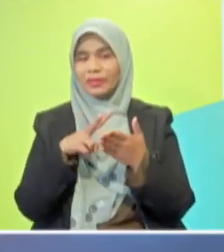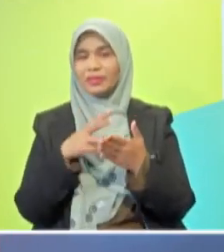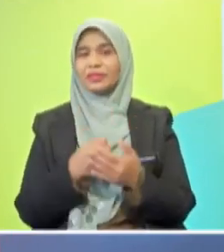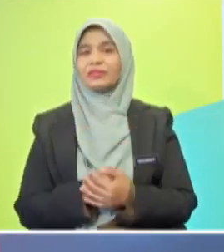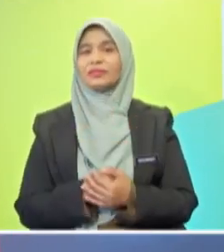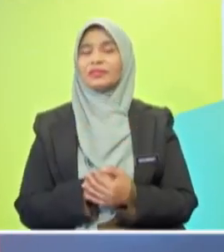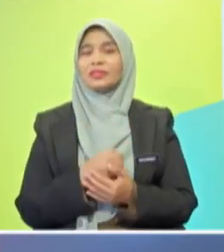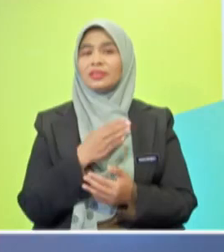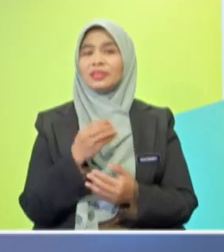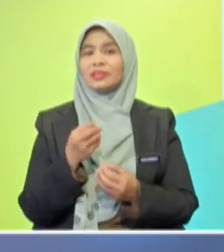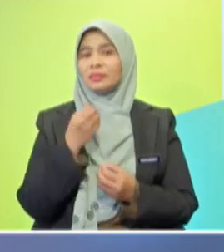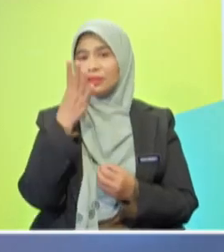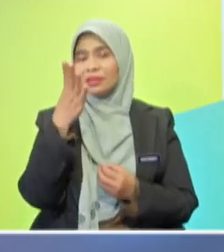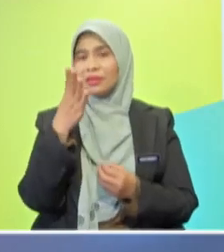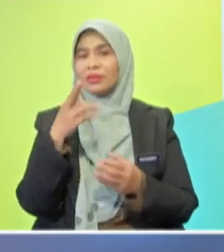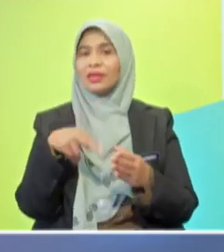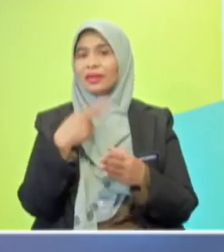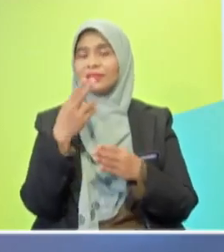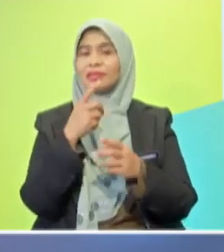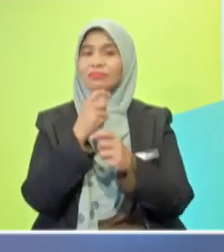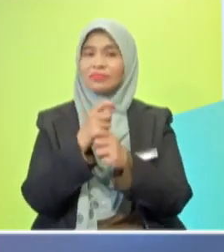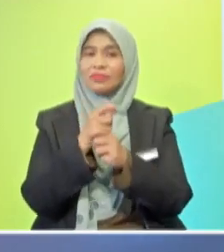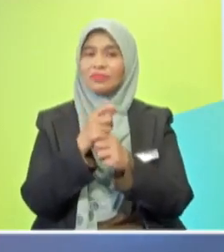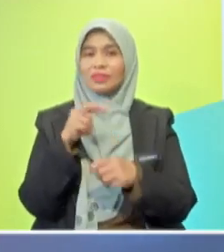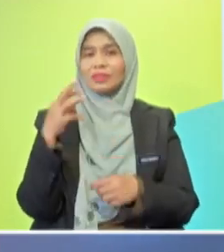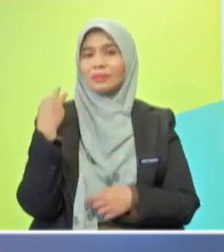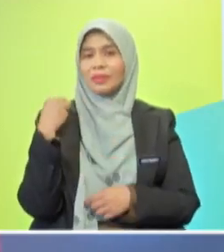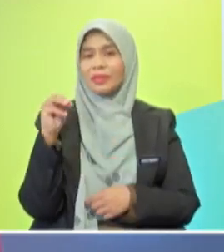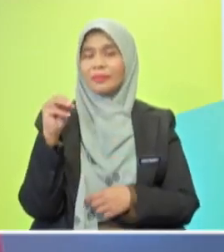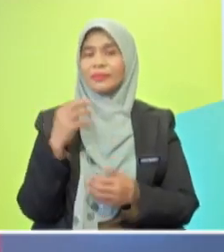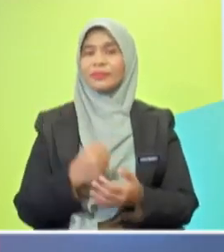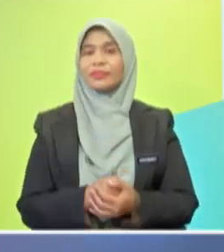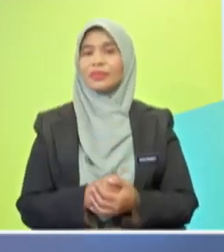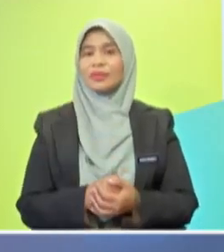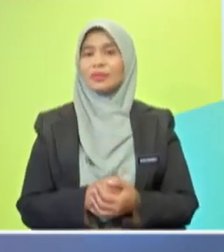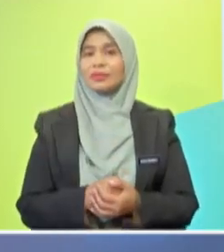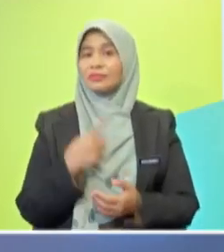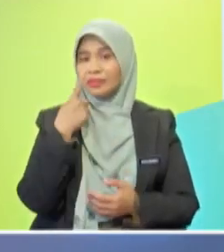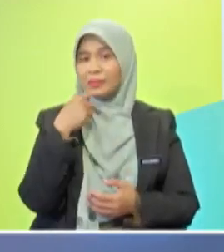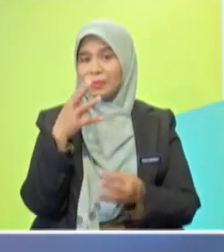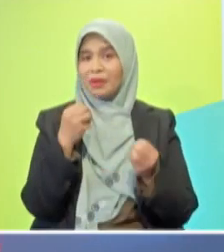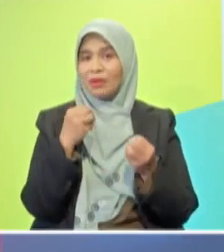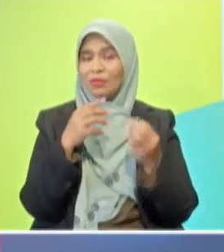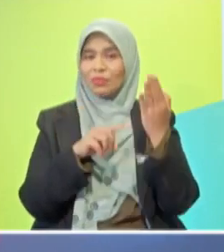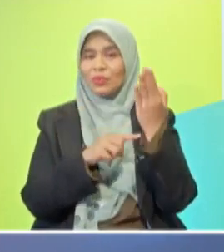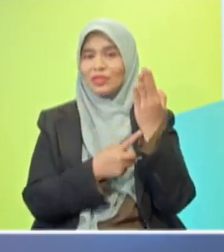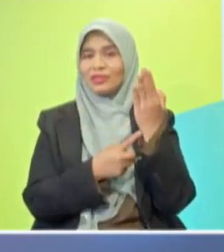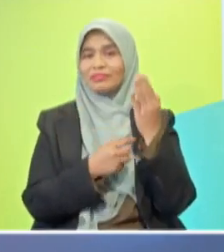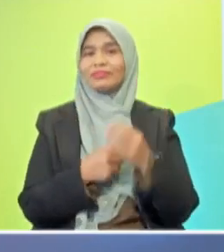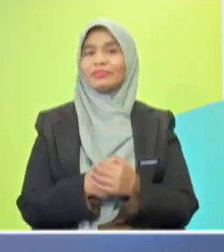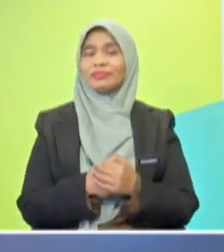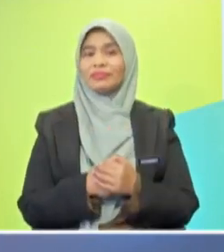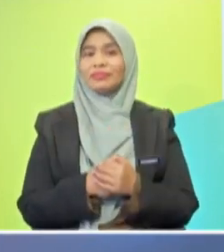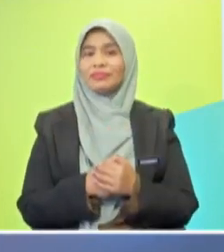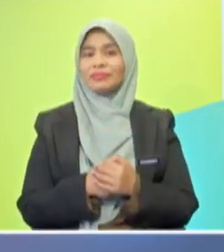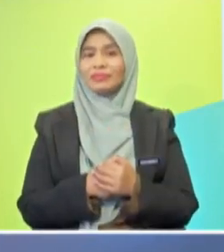kawan apa hasil tugasan dia. Baiklah. Okey, Ustazah nak minta siapa yang dia nak baca dulu? Dia nak bentang hasil kerja